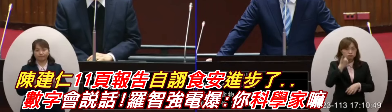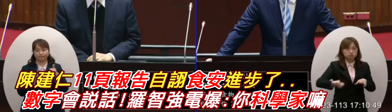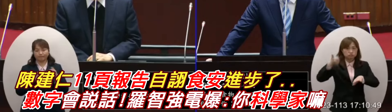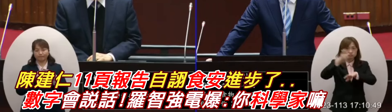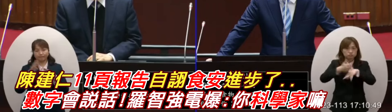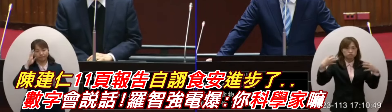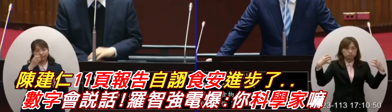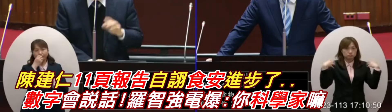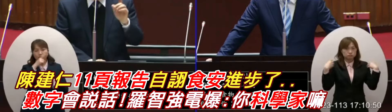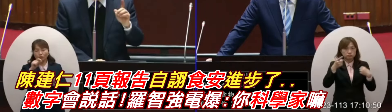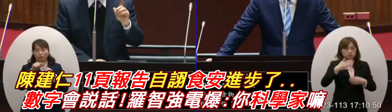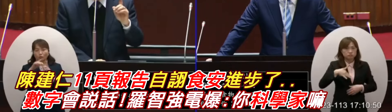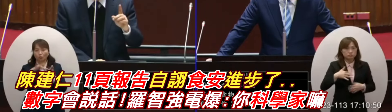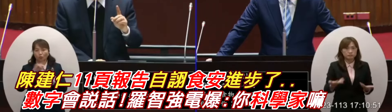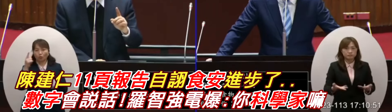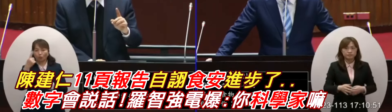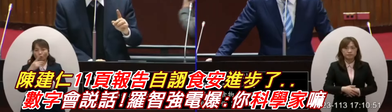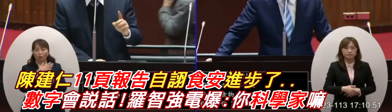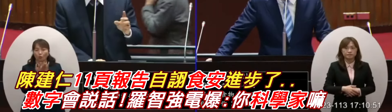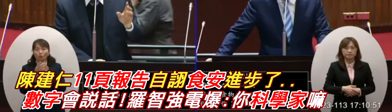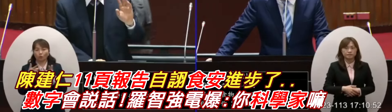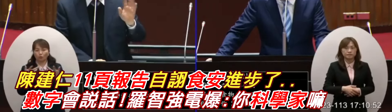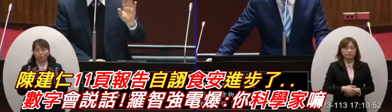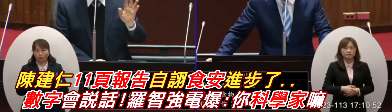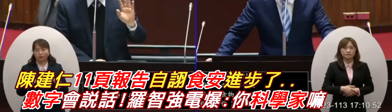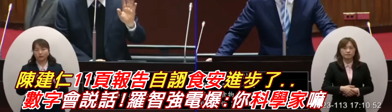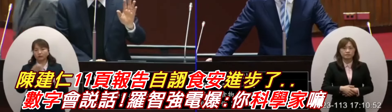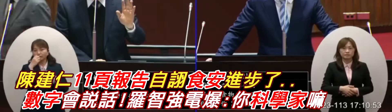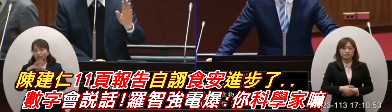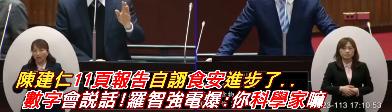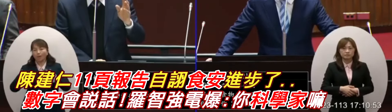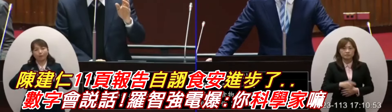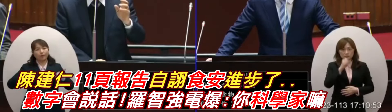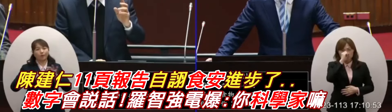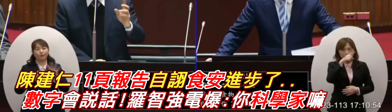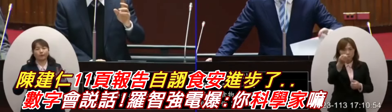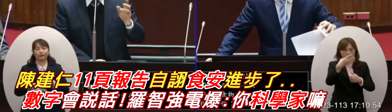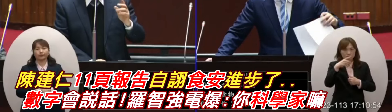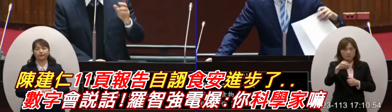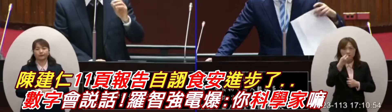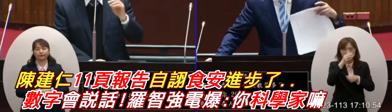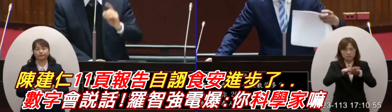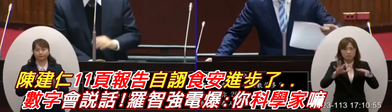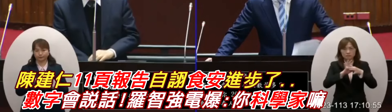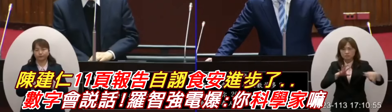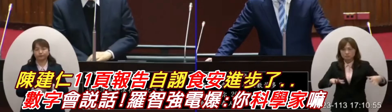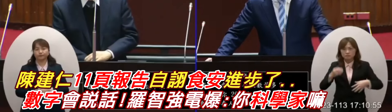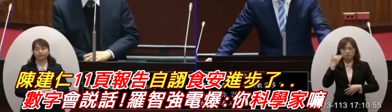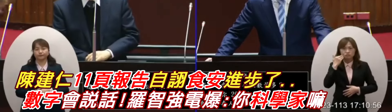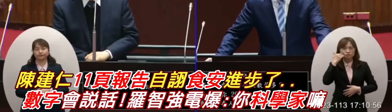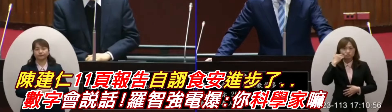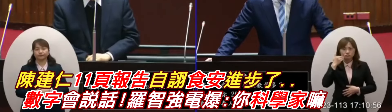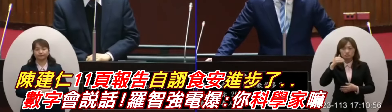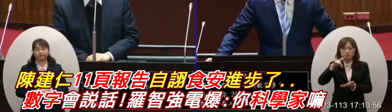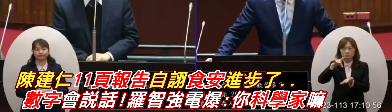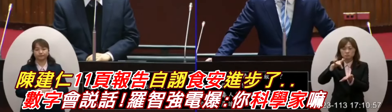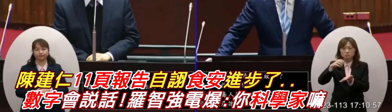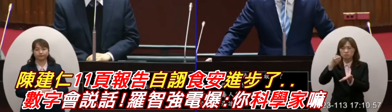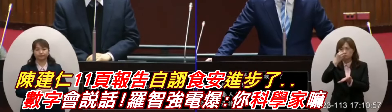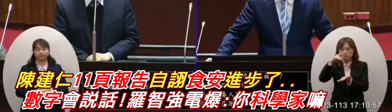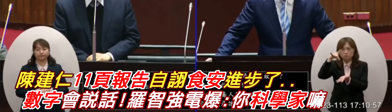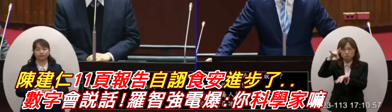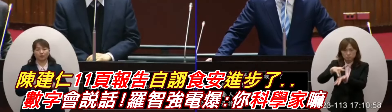歉，食物中毒的原因有 很多，没关系，我知道你要跟说跟食安没有关系啊，哈。 对对， 如果食物中毒都跟食安没有关系，让社会